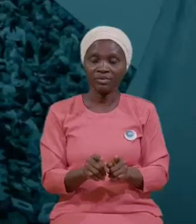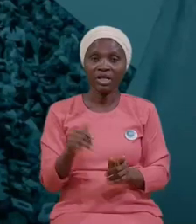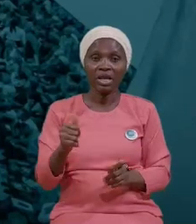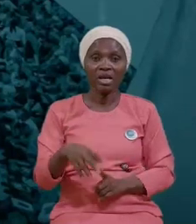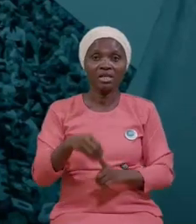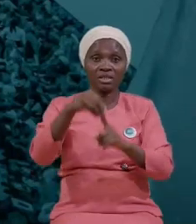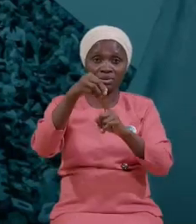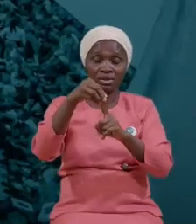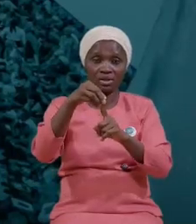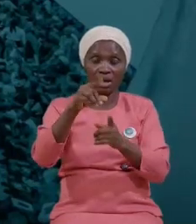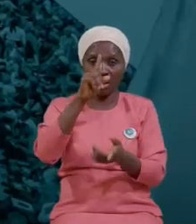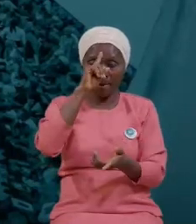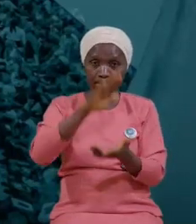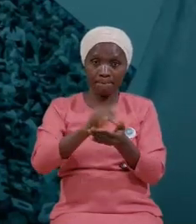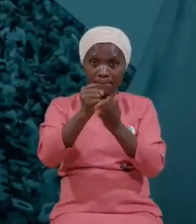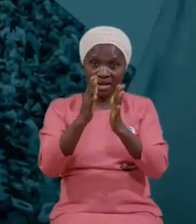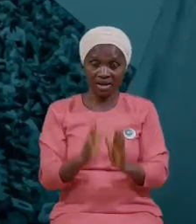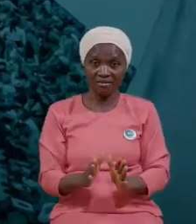Il y aurait un banquet spécial